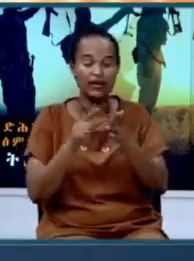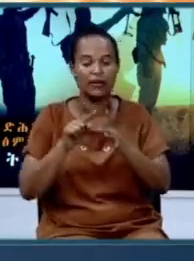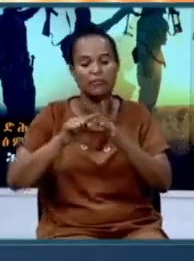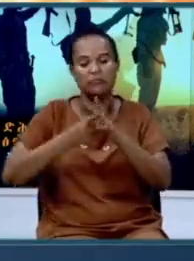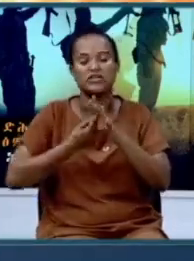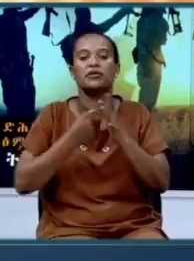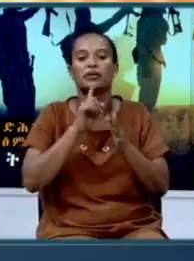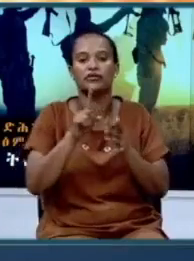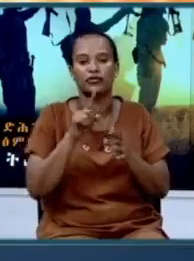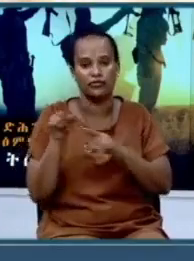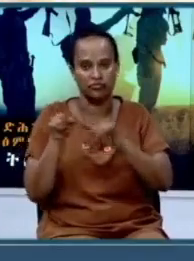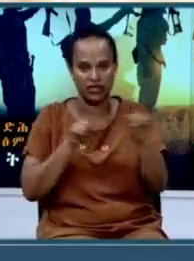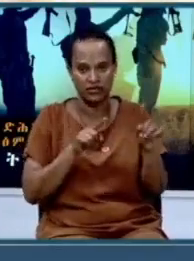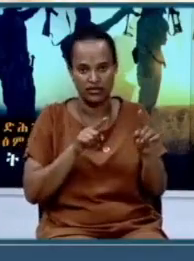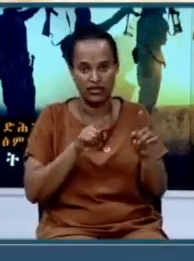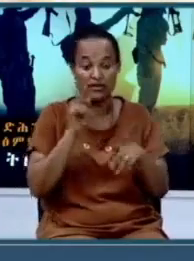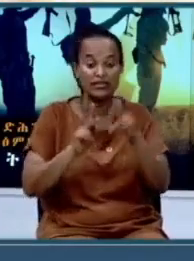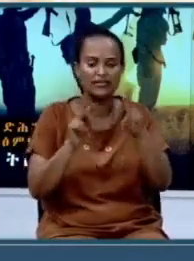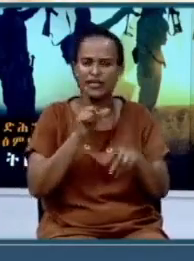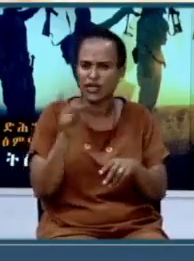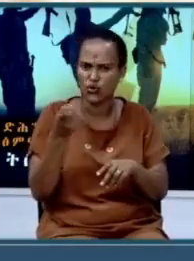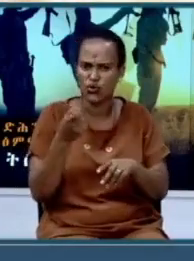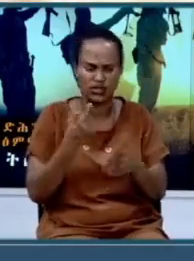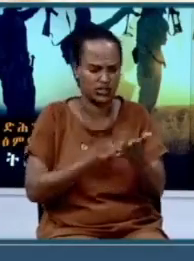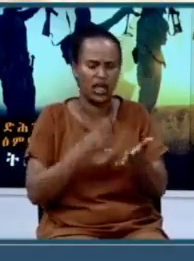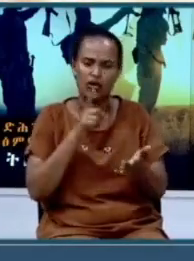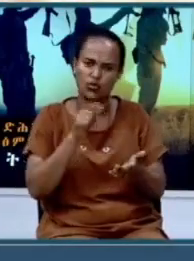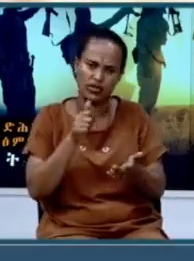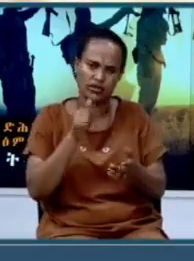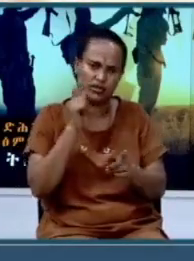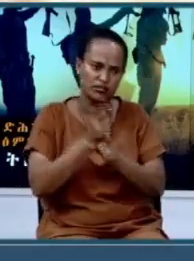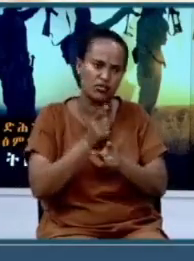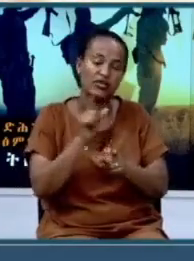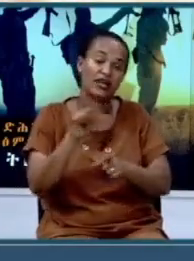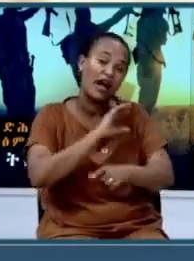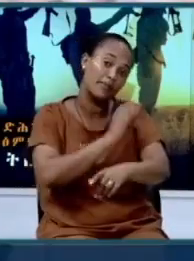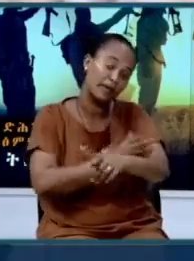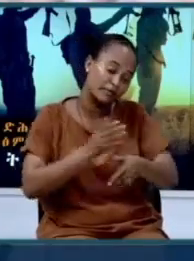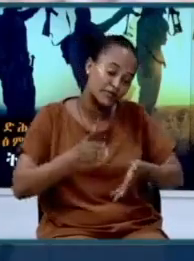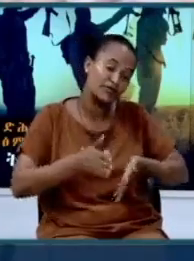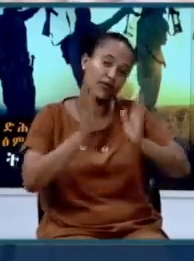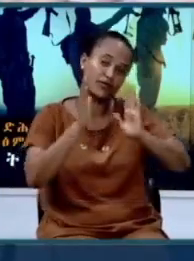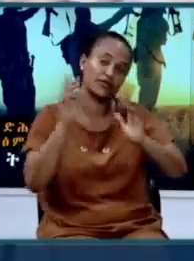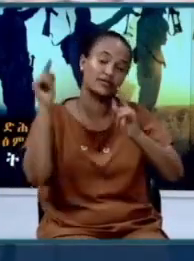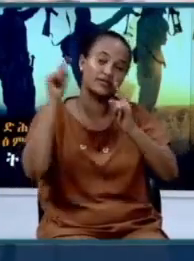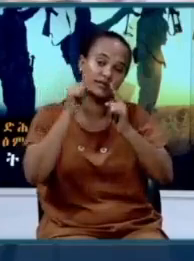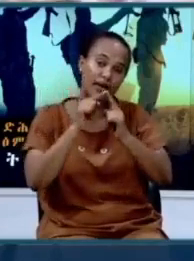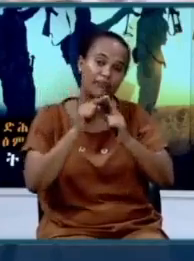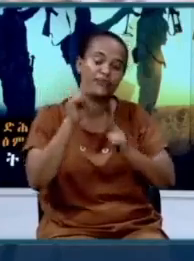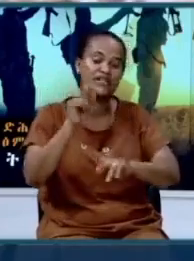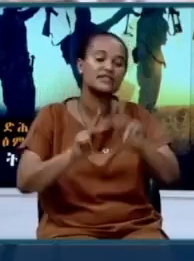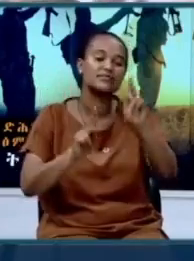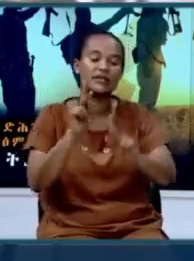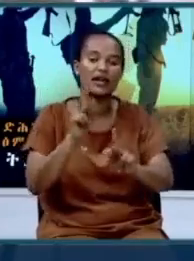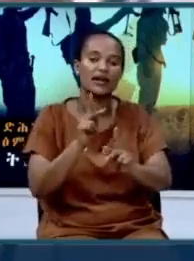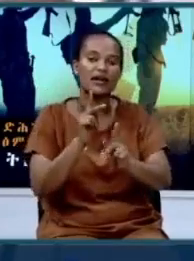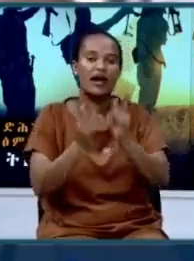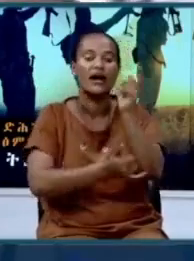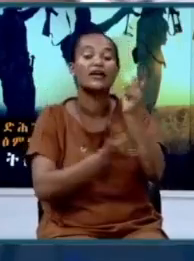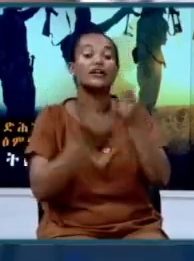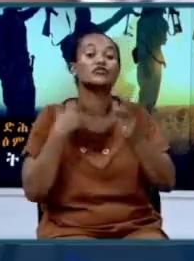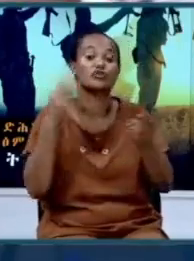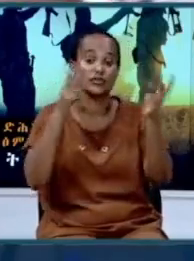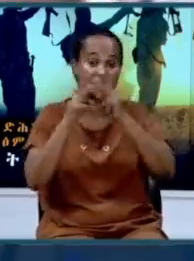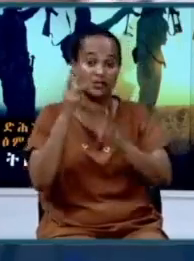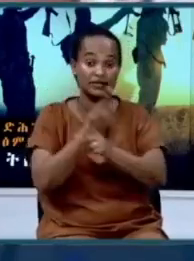እምበር ንህዝብና ዘይኮነን ዝግብኦ ግን ዓቕምና ብዝፈቐዶ እስካብቲ ናይቲ ህዝብናን ሃገርናን ዘሎ ፀገም